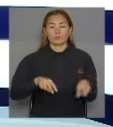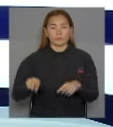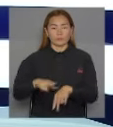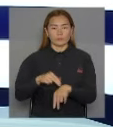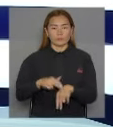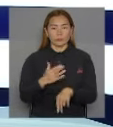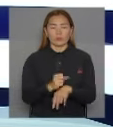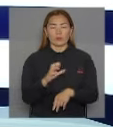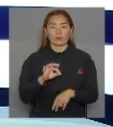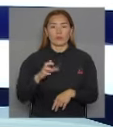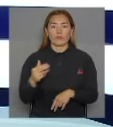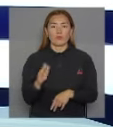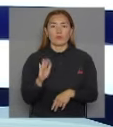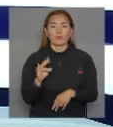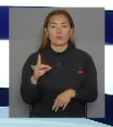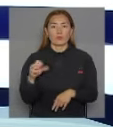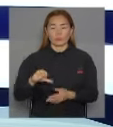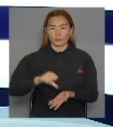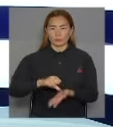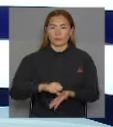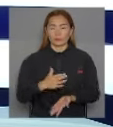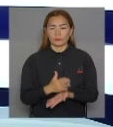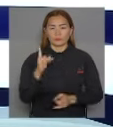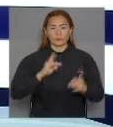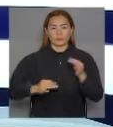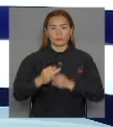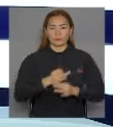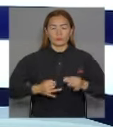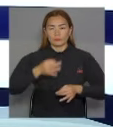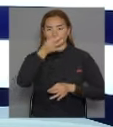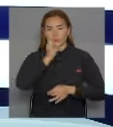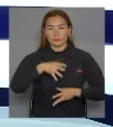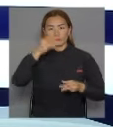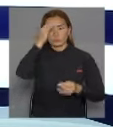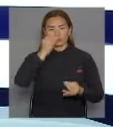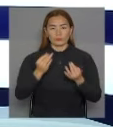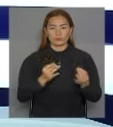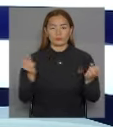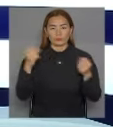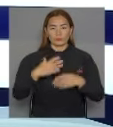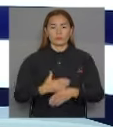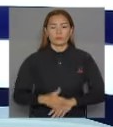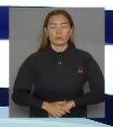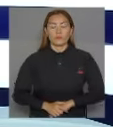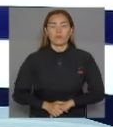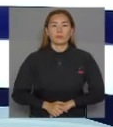инспекторам Исербаева Венера белсенді қатынасып, отырыс барысында өз тәжірибелері ой-пікірлерімен бөлісті.